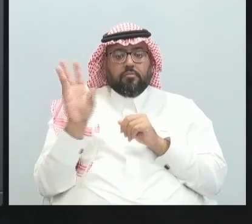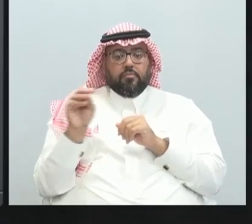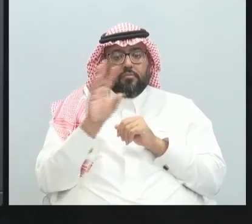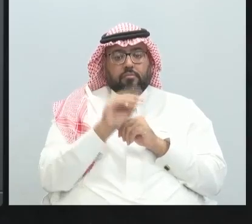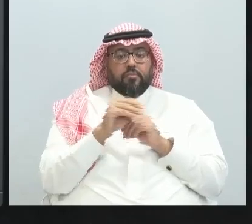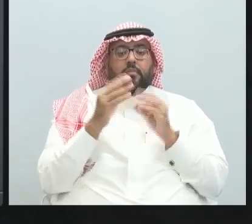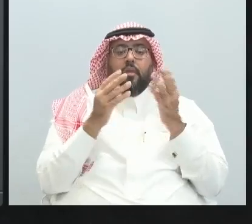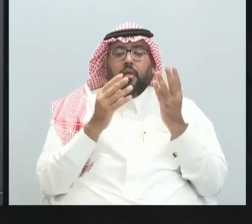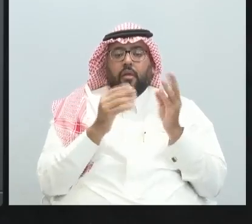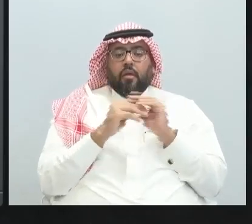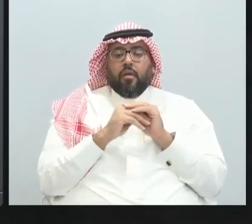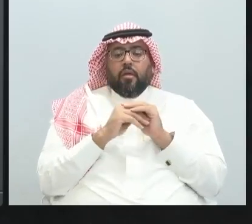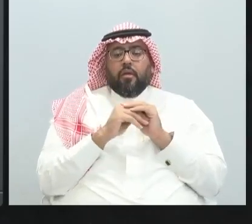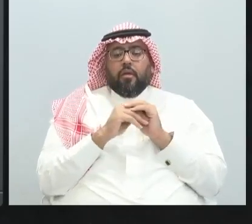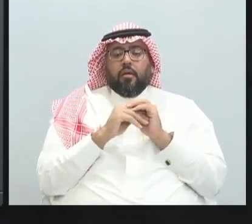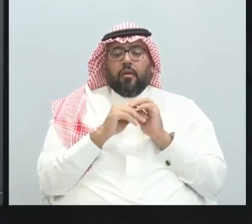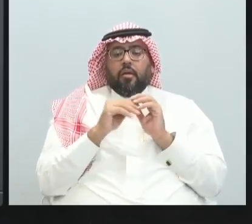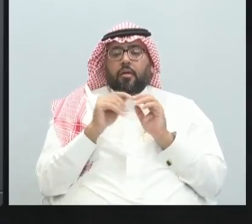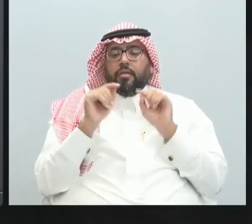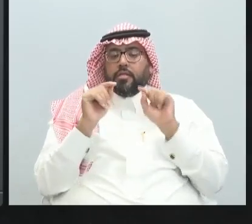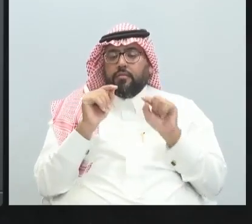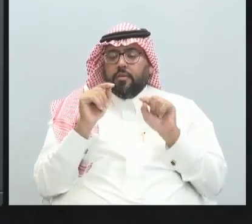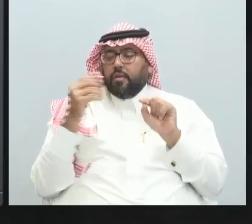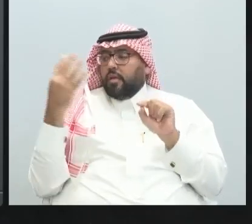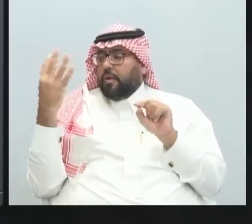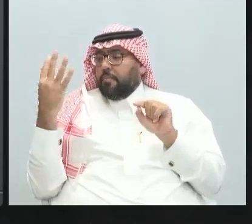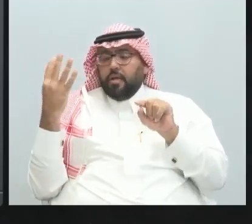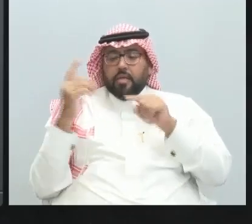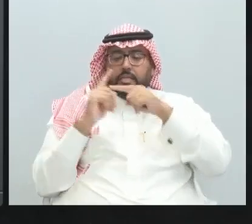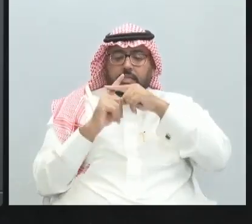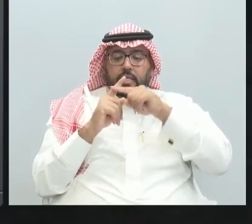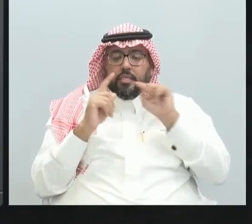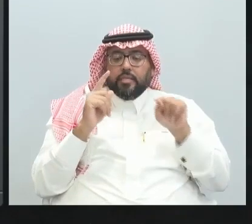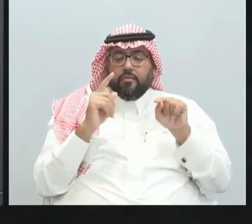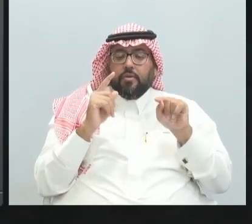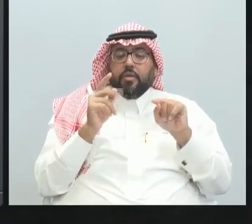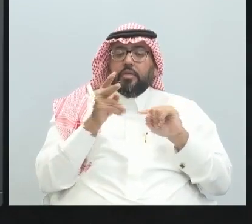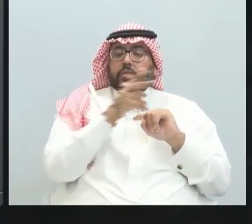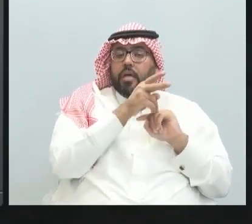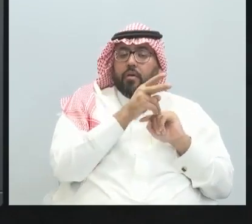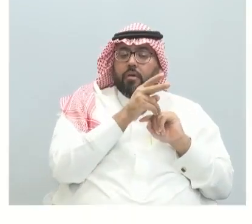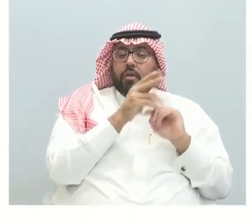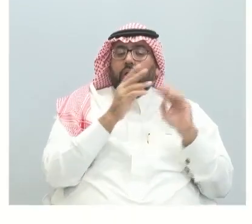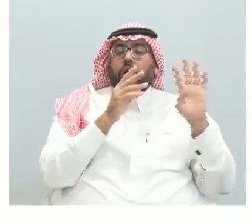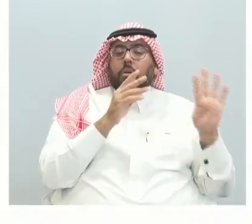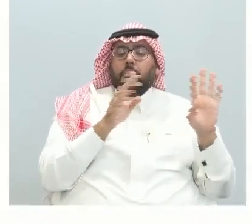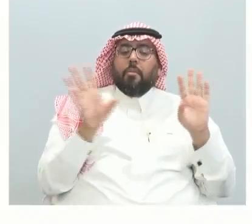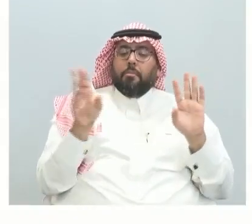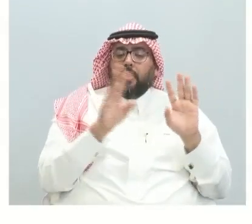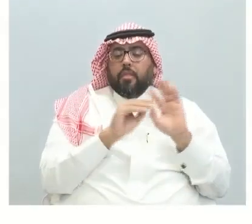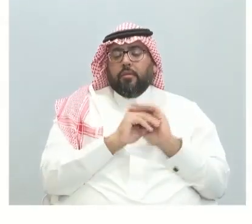العدد وهو اربعه اذا هنا جمع الصفر اربعه زائد صفر يساوي نفس العدد وهو اربعه